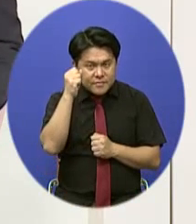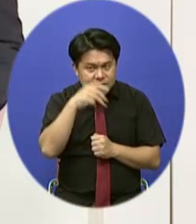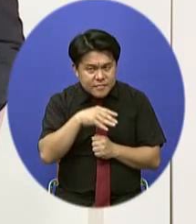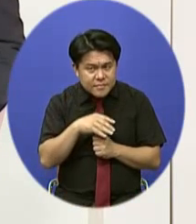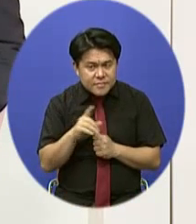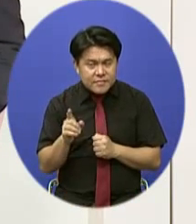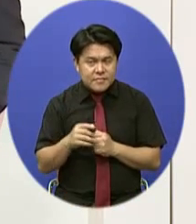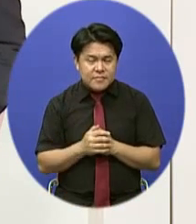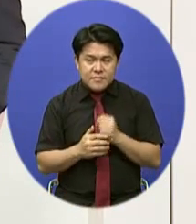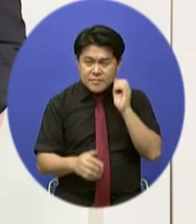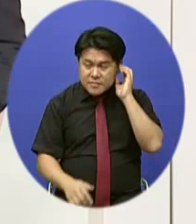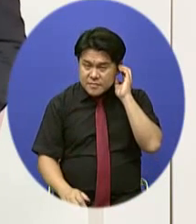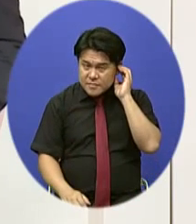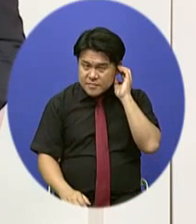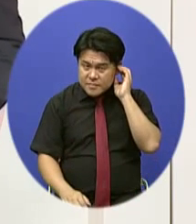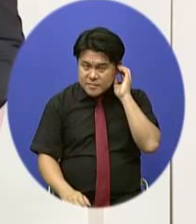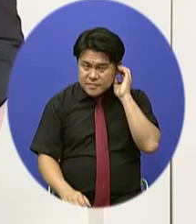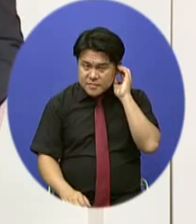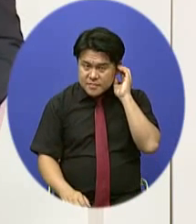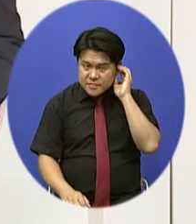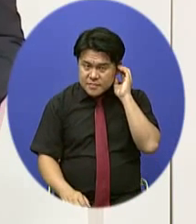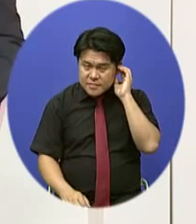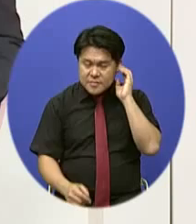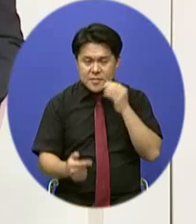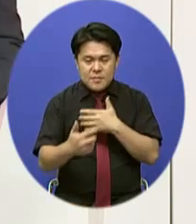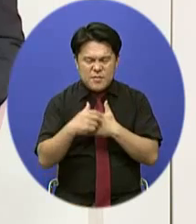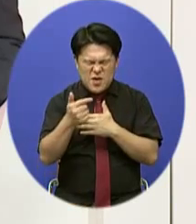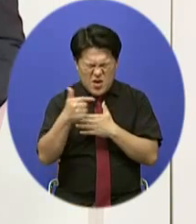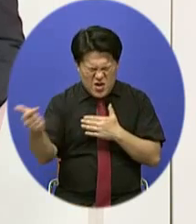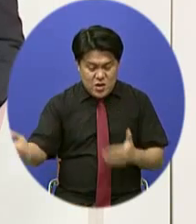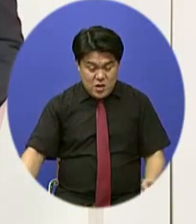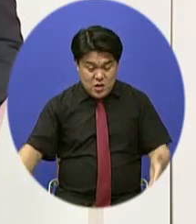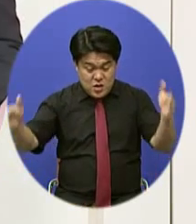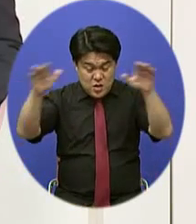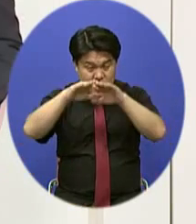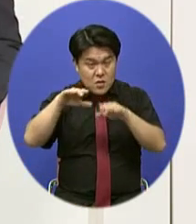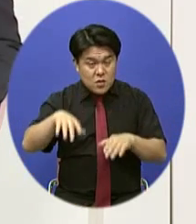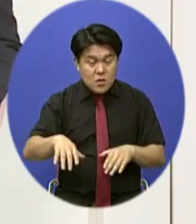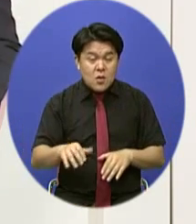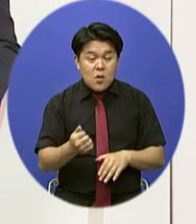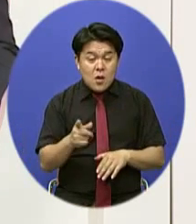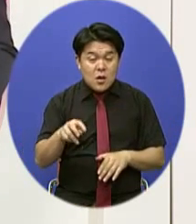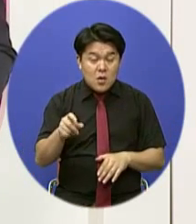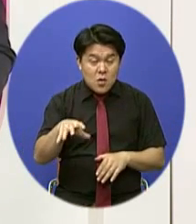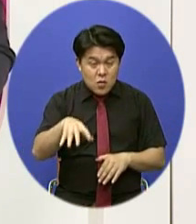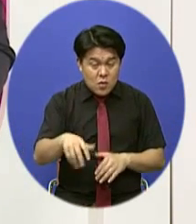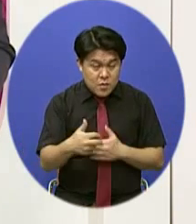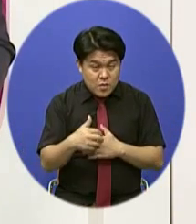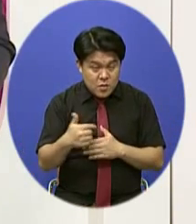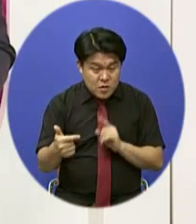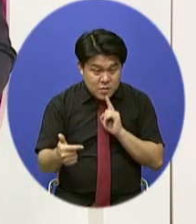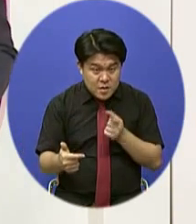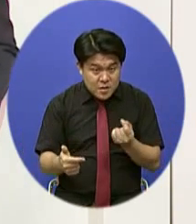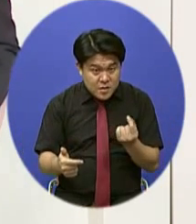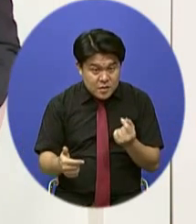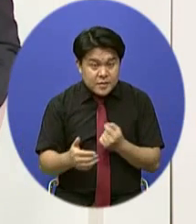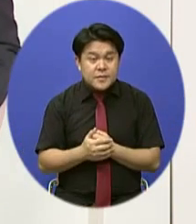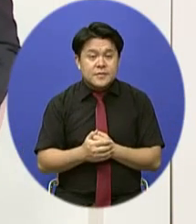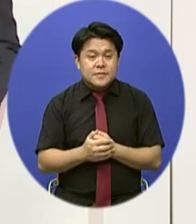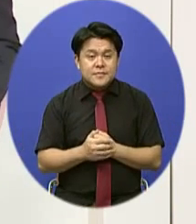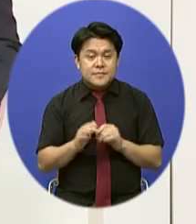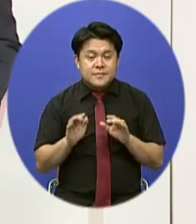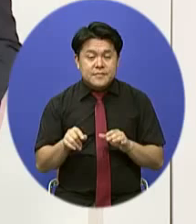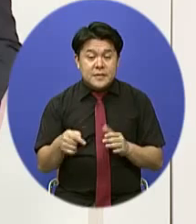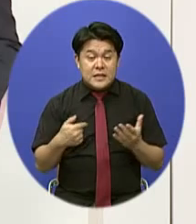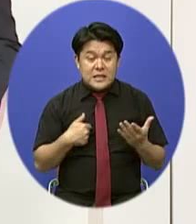평 자거든요. 아유, 굉장히 크네요. 어디 있는 네, 병원이에요? 화성에? 화성, 지금 제가 근무하고